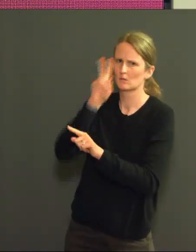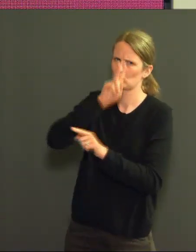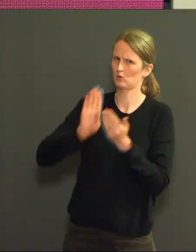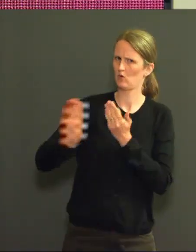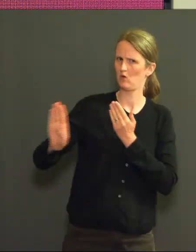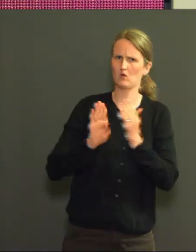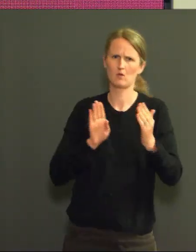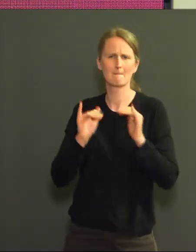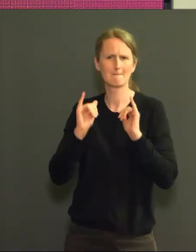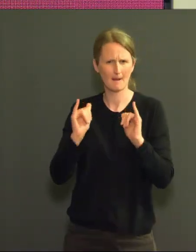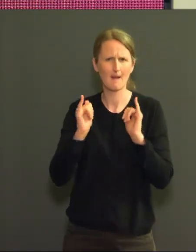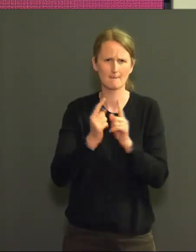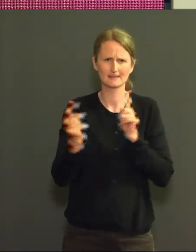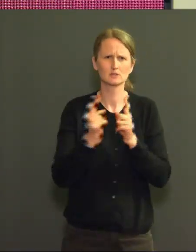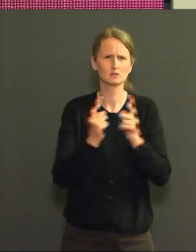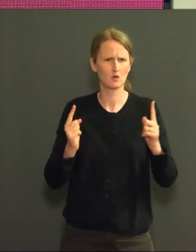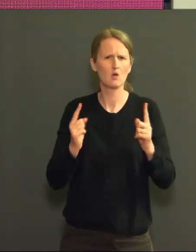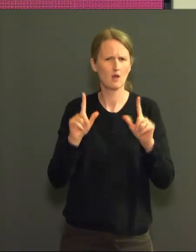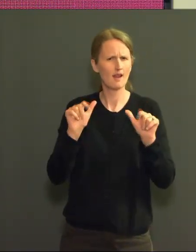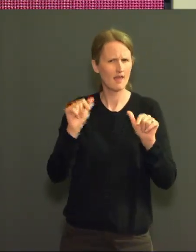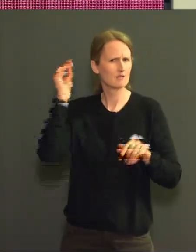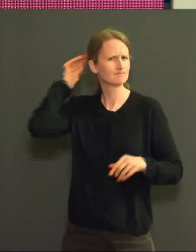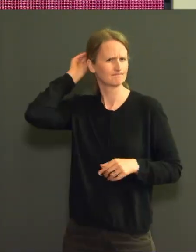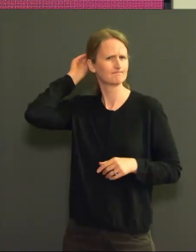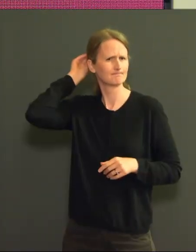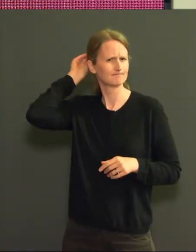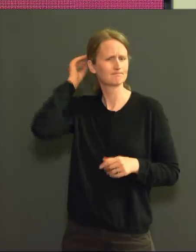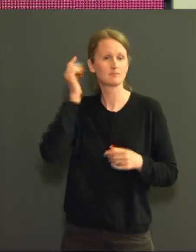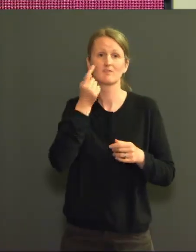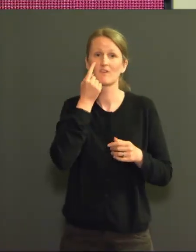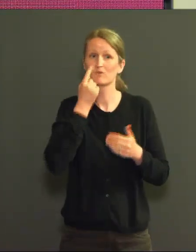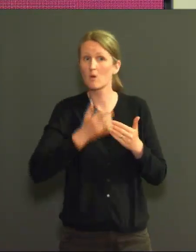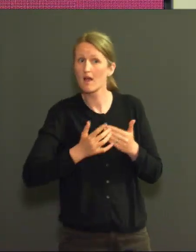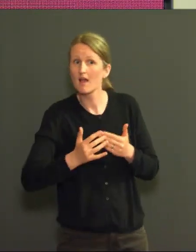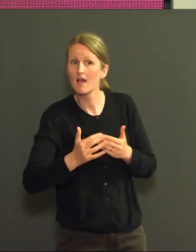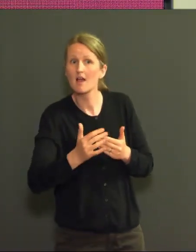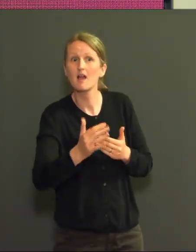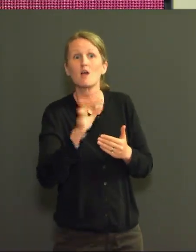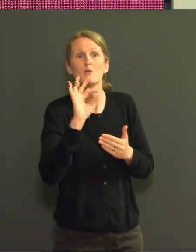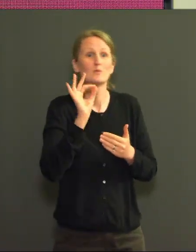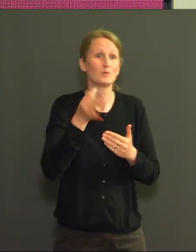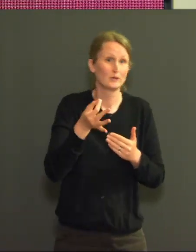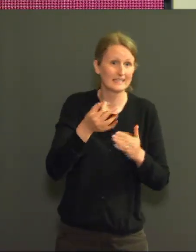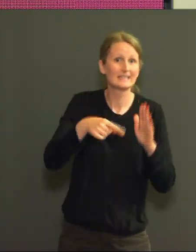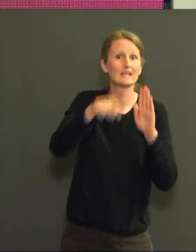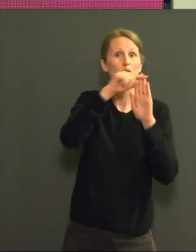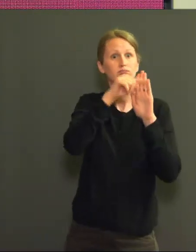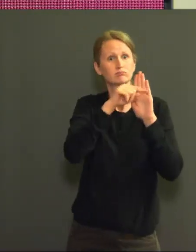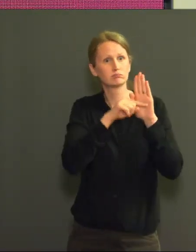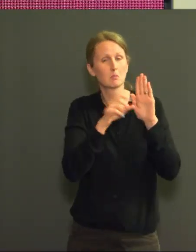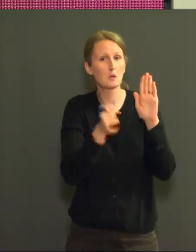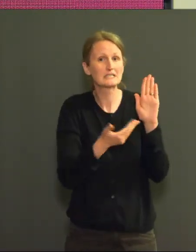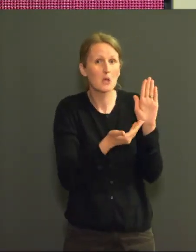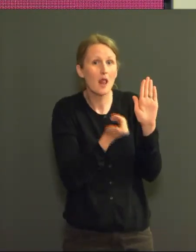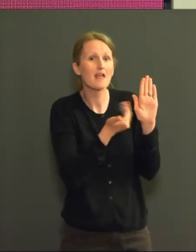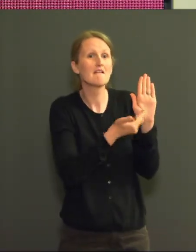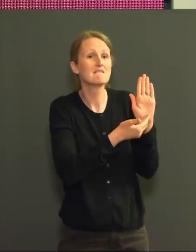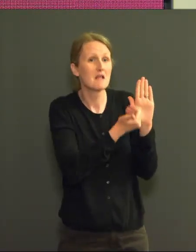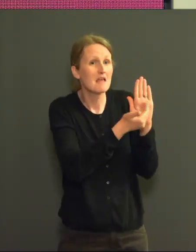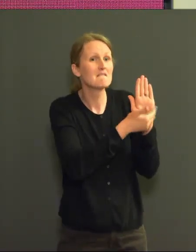bien, s'enquérir ou savoir ce qu'il en est, puisque d'habitude on reçoit plutôt des proches chez soi, a de l'importance concernant la manière